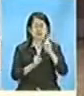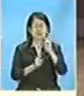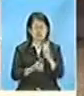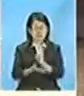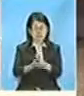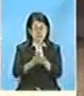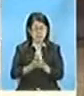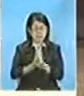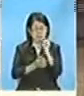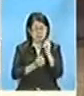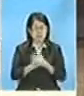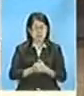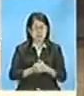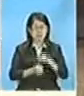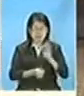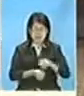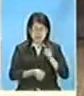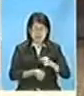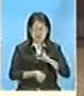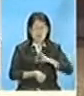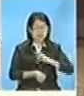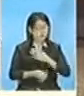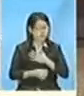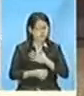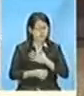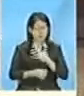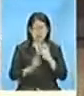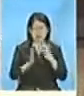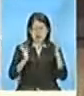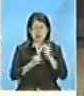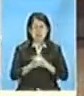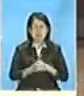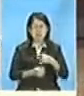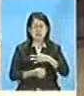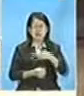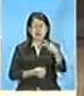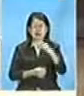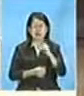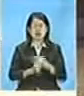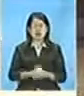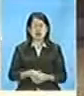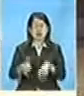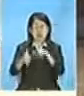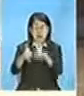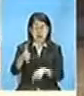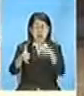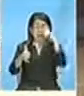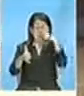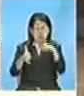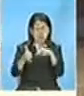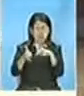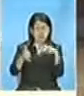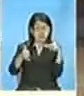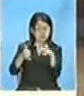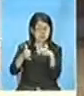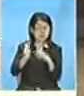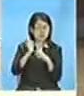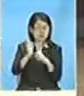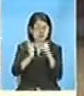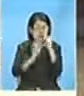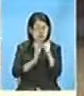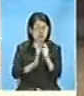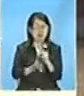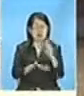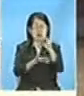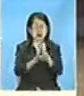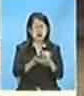ป็นรางวัลที่ได้มีความภาคภูมิใจมากที่สุดก็คือได้รับเลือกเป็นคนไทยตัวอย่างจากมูลนิธิทานน้ำ